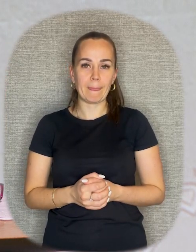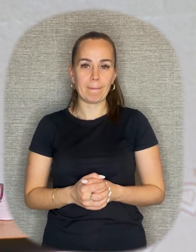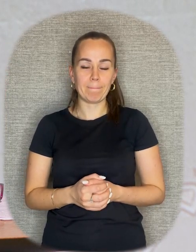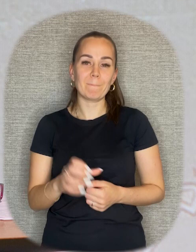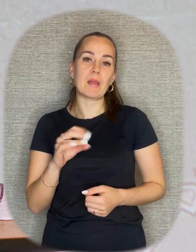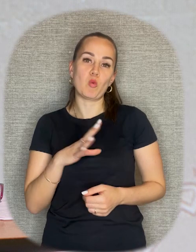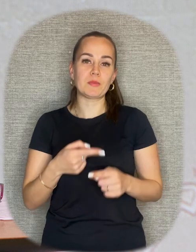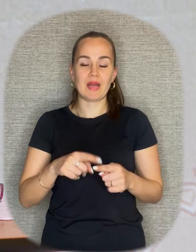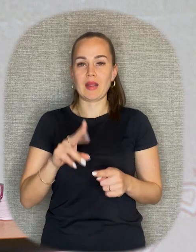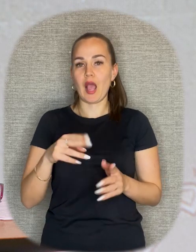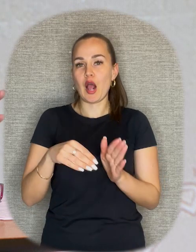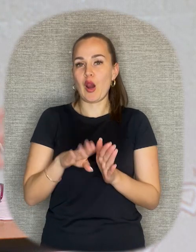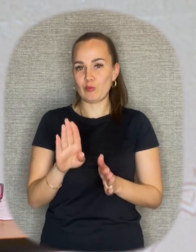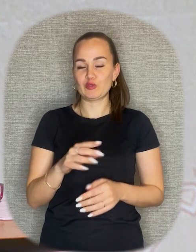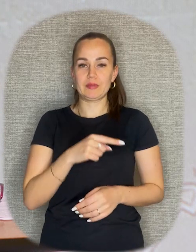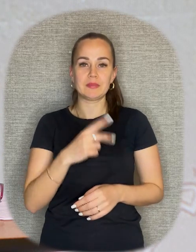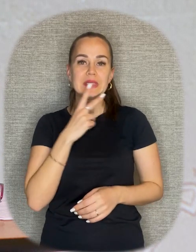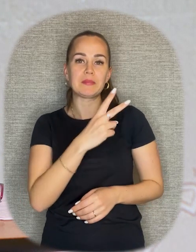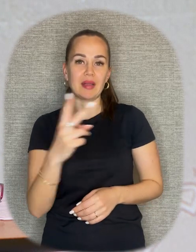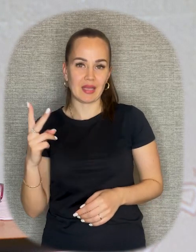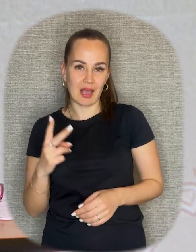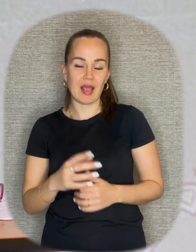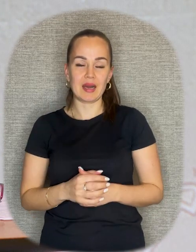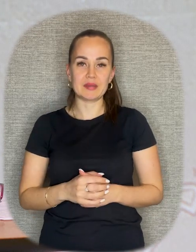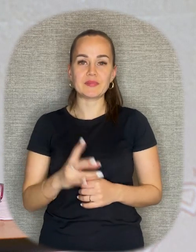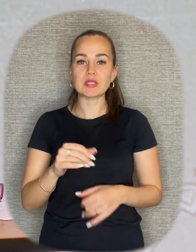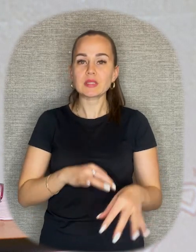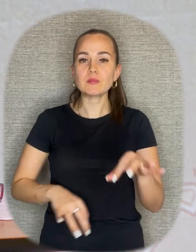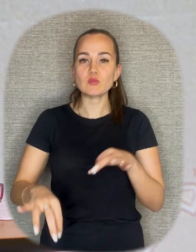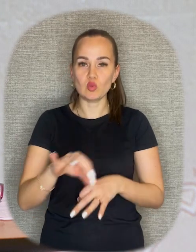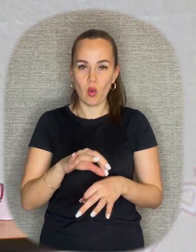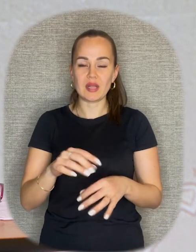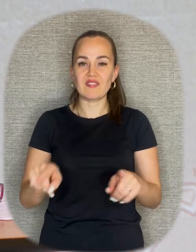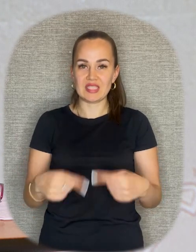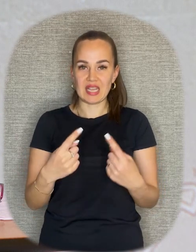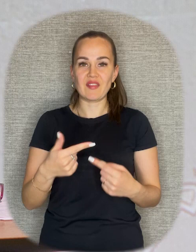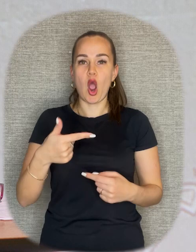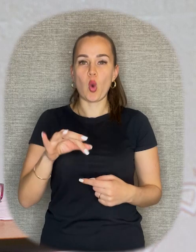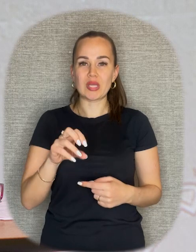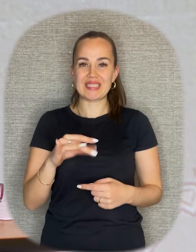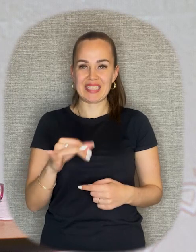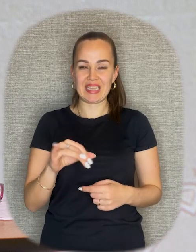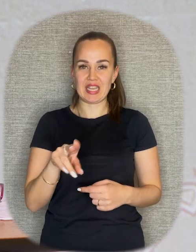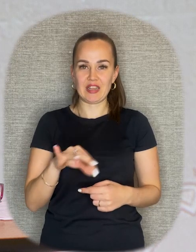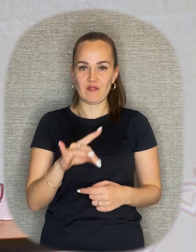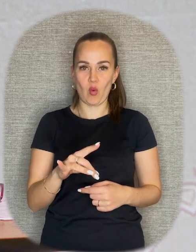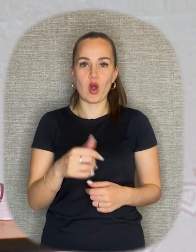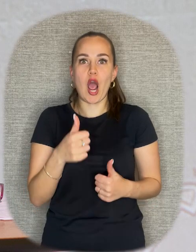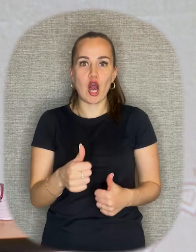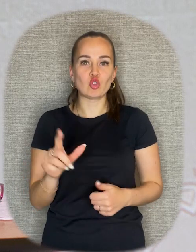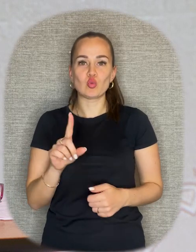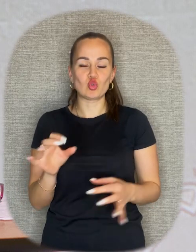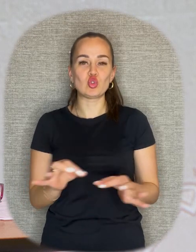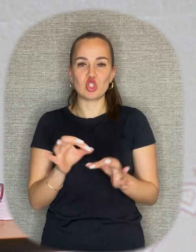почему это какие-то быть даже и к лучшему я вот смотрела на мы смотрели все на проекты